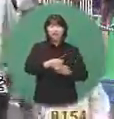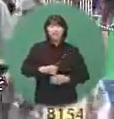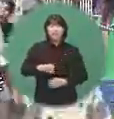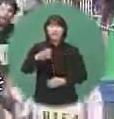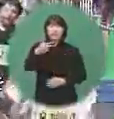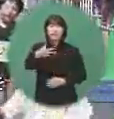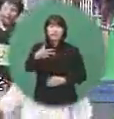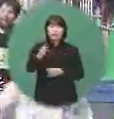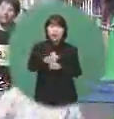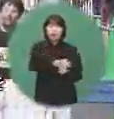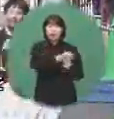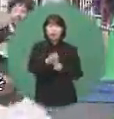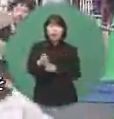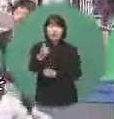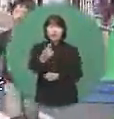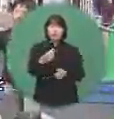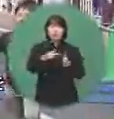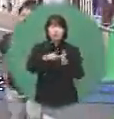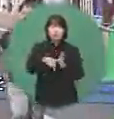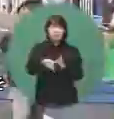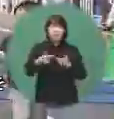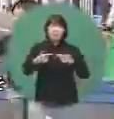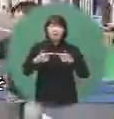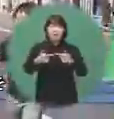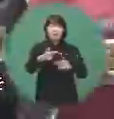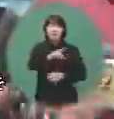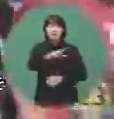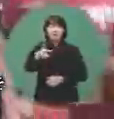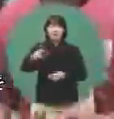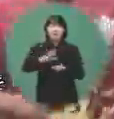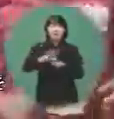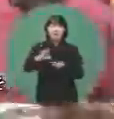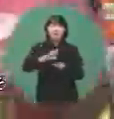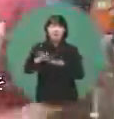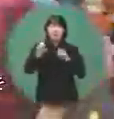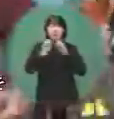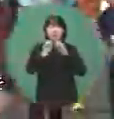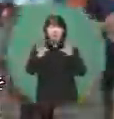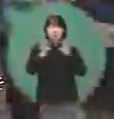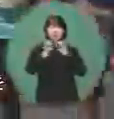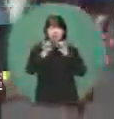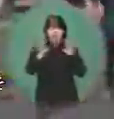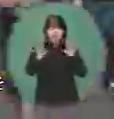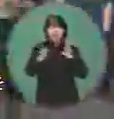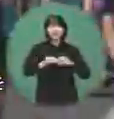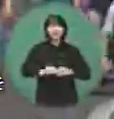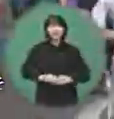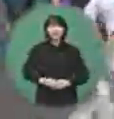応援に訪れる際は公共の交通機関を利用するよう呼びかけています。